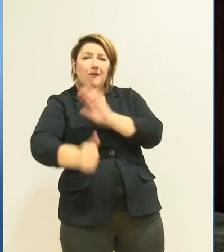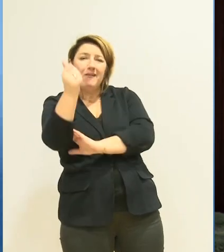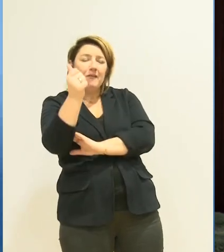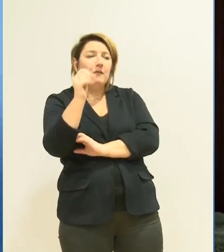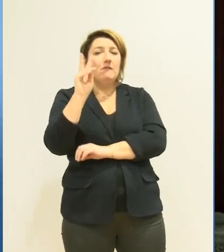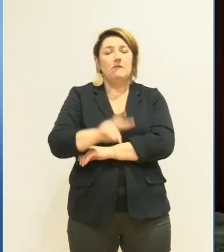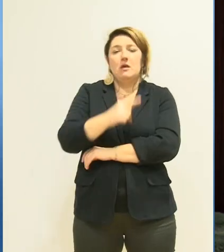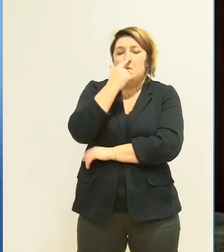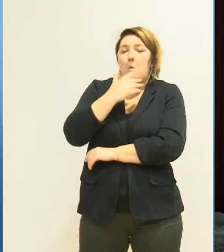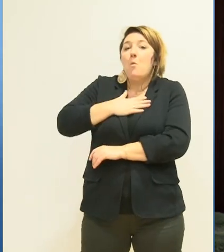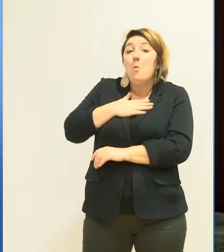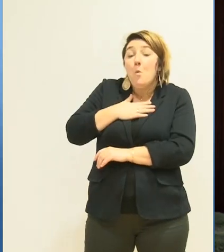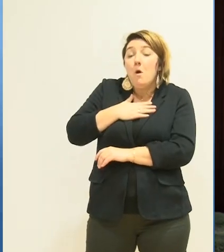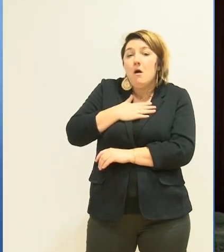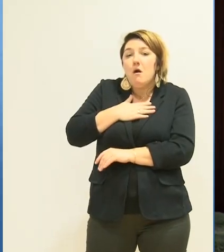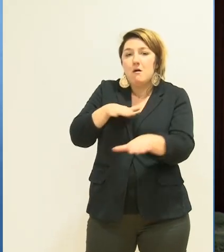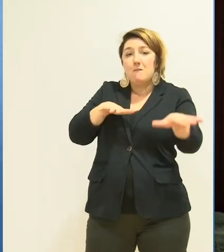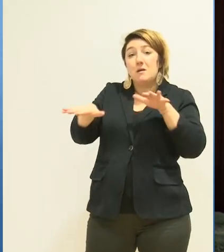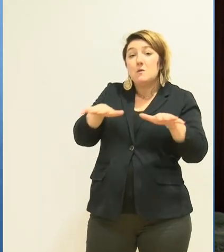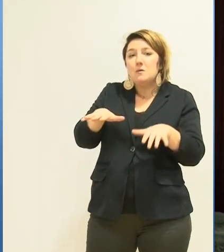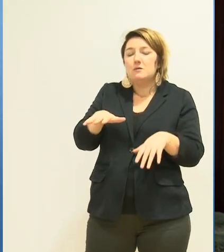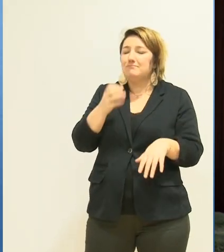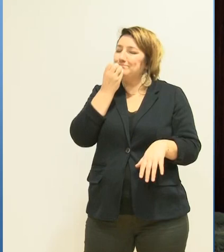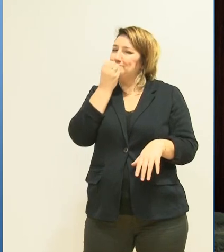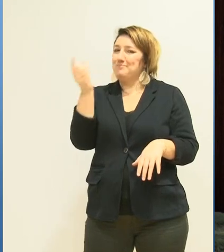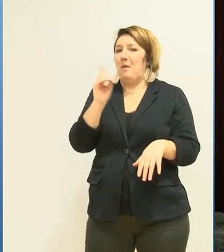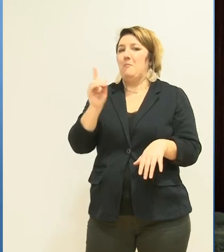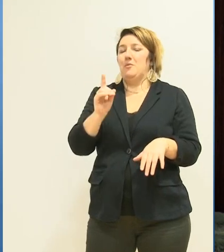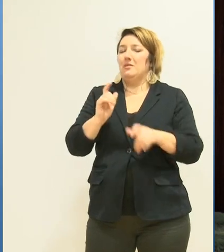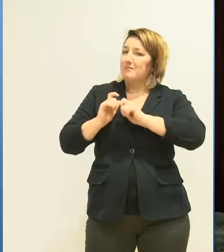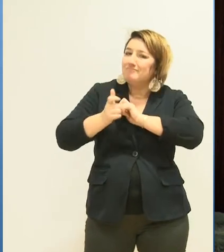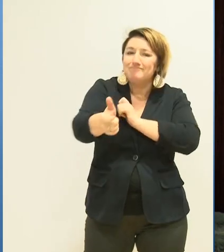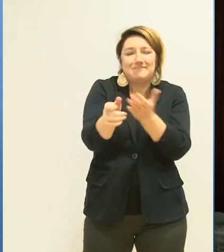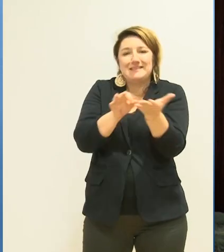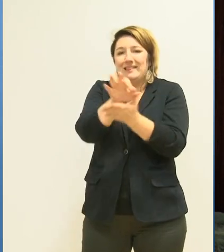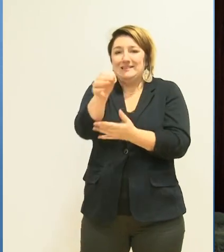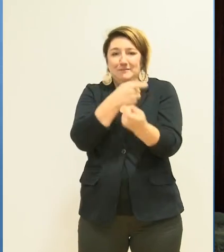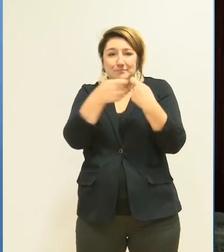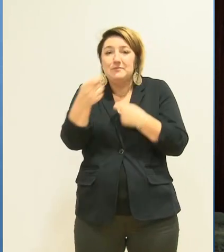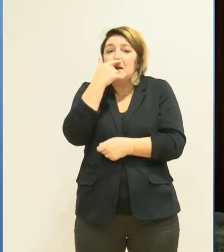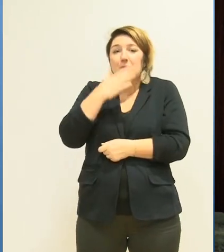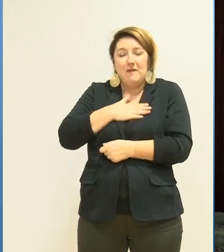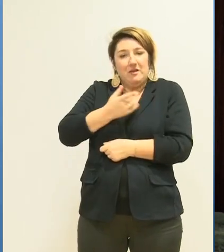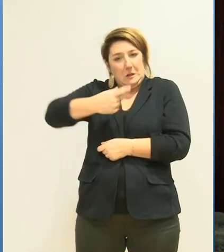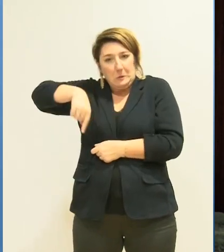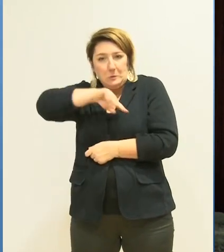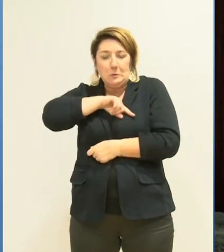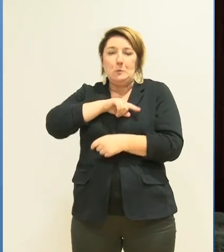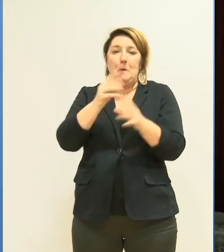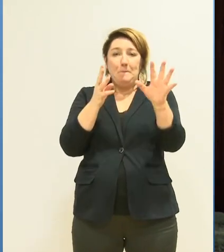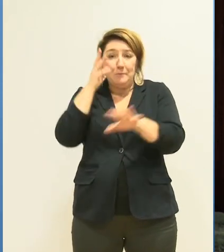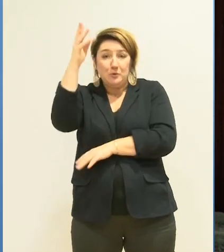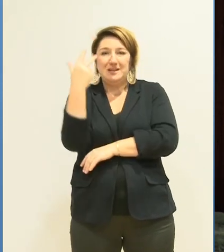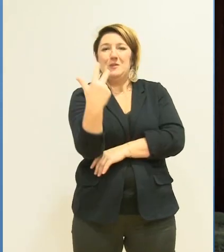n'était pas une bonne manière de procéder je pense qu'il faut les accompagnent il faut accompagner ces trois projets